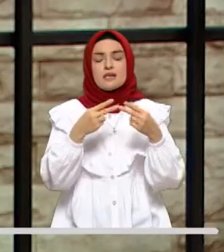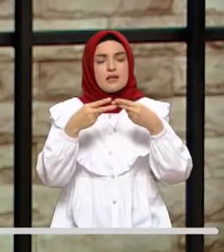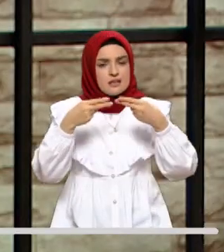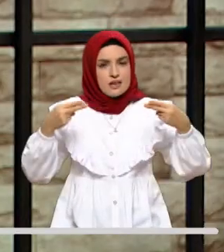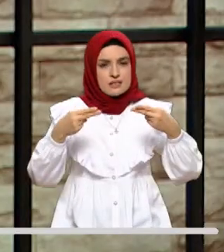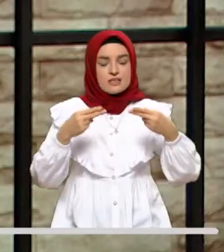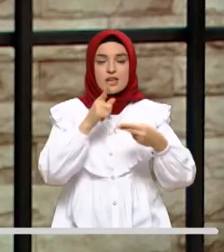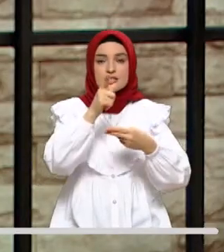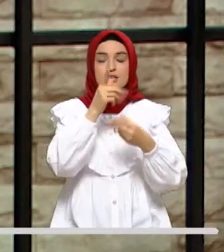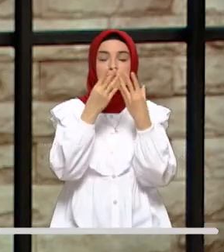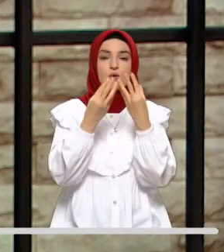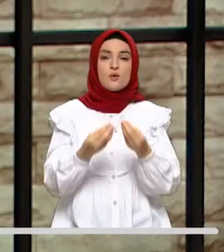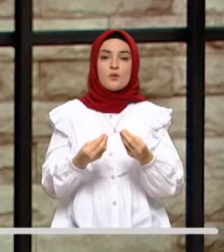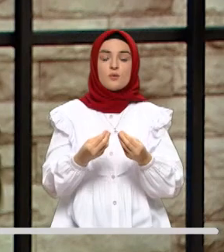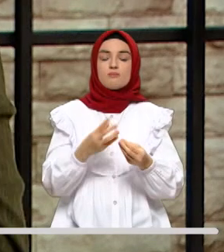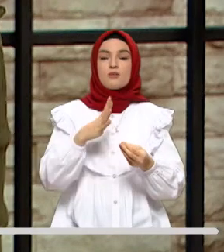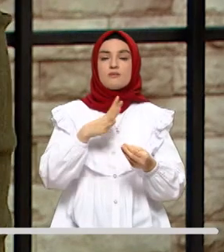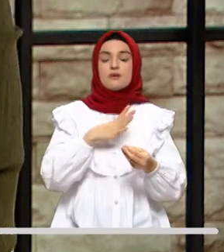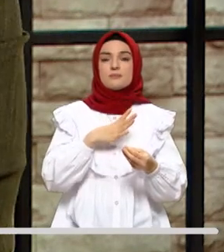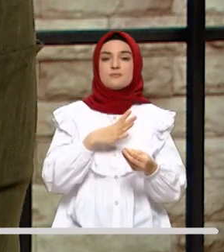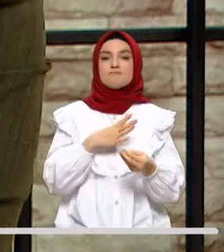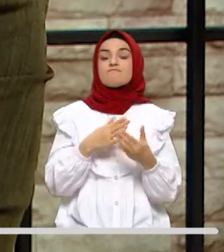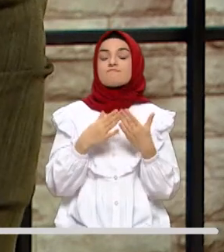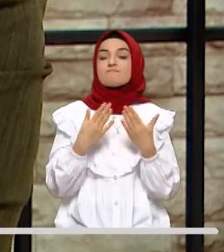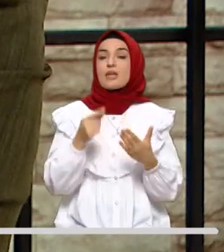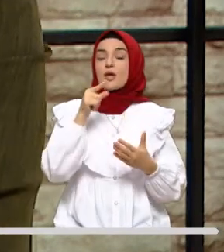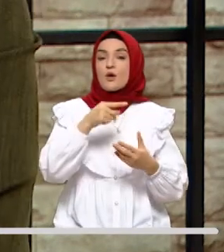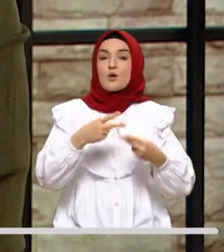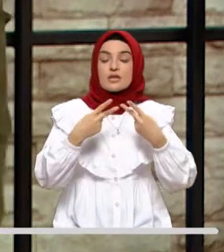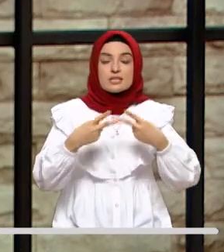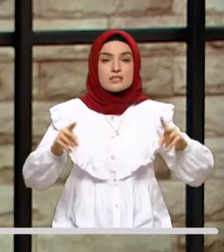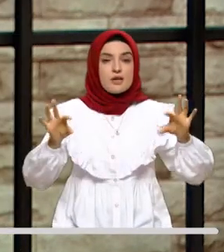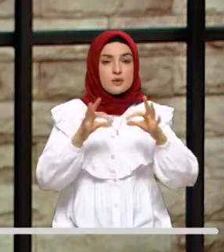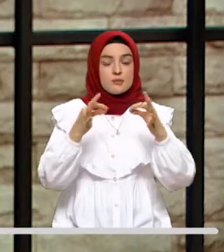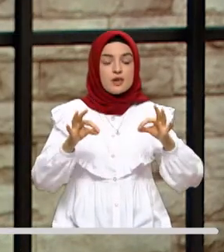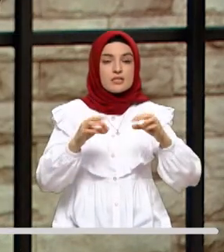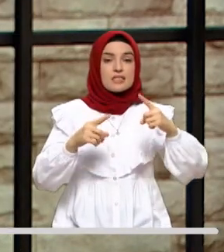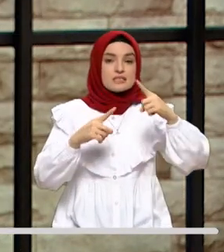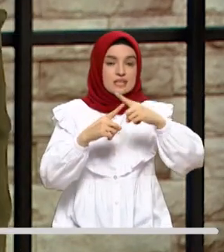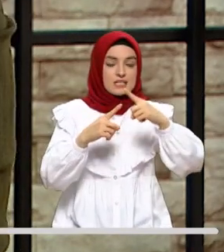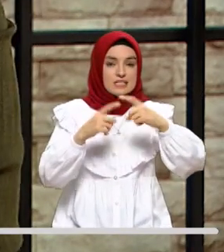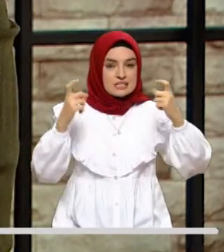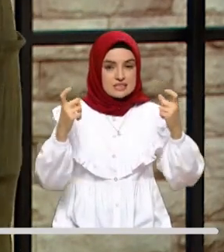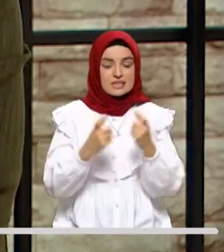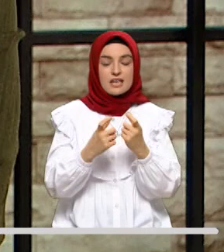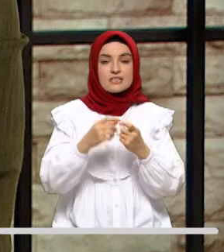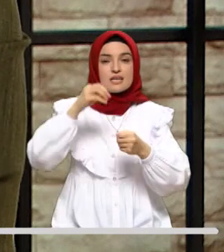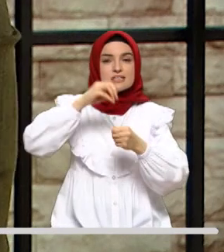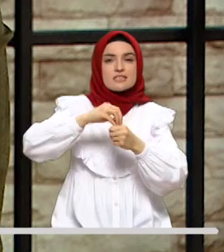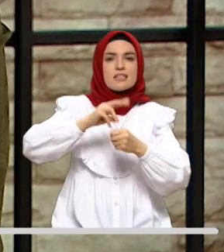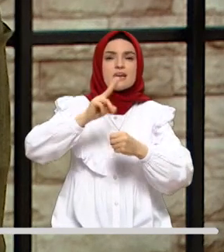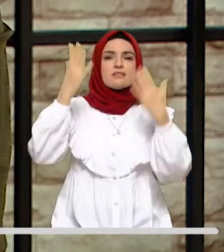Ve Mehmet Akif'le destan devri başlamıştır. Nasıl o İstiklal Marşı'nı Taceddin Sultan dergahında iki